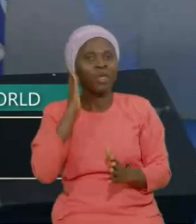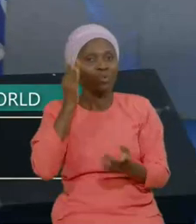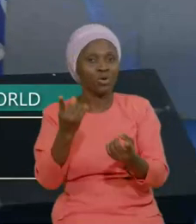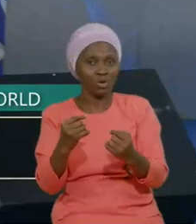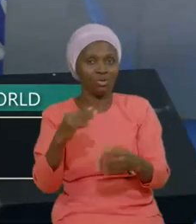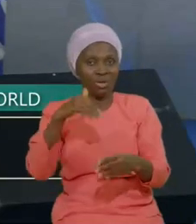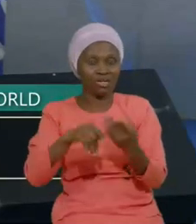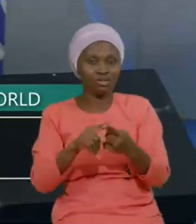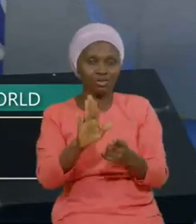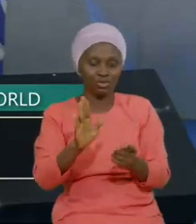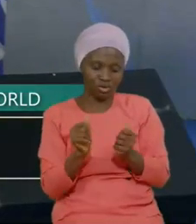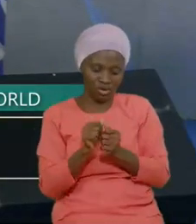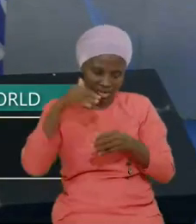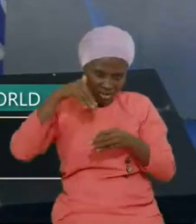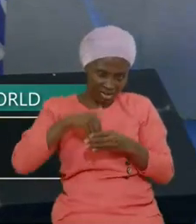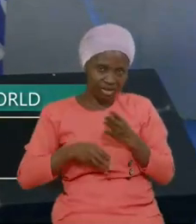La grâce de Dieu